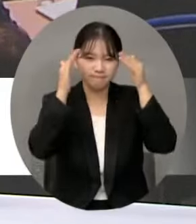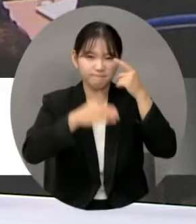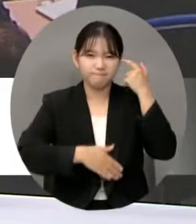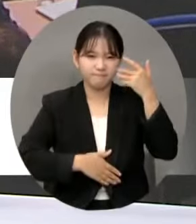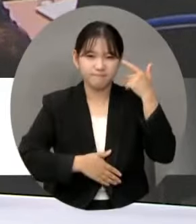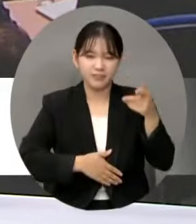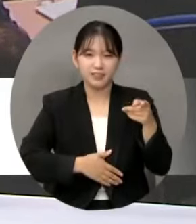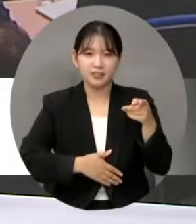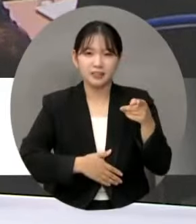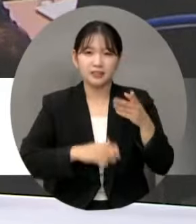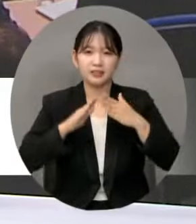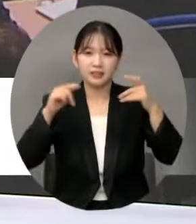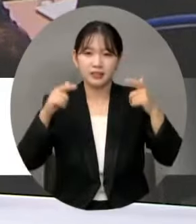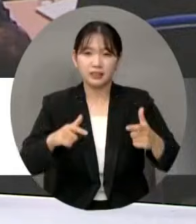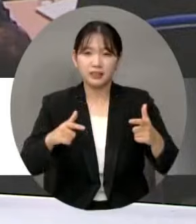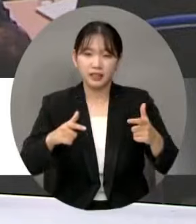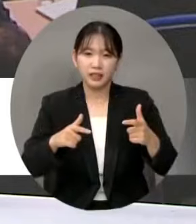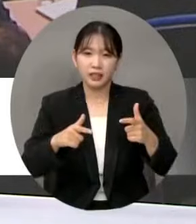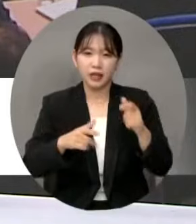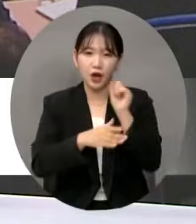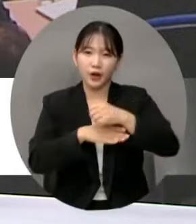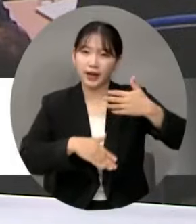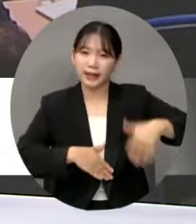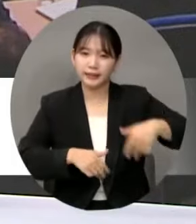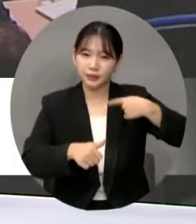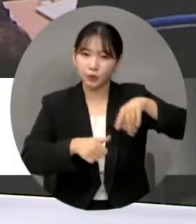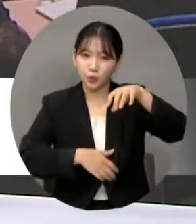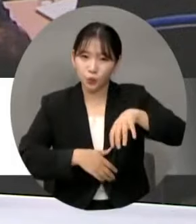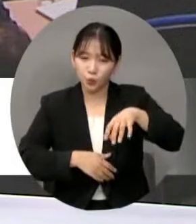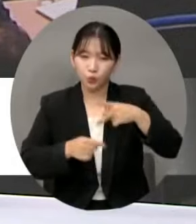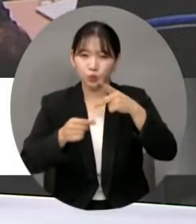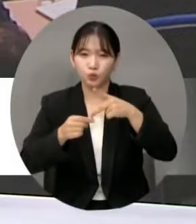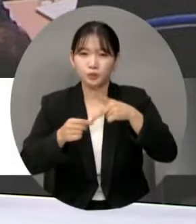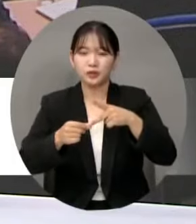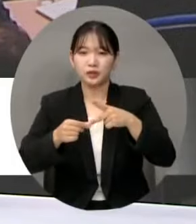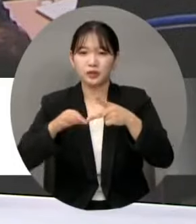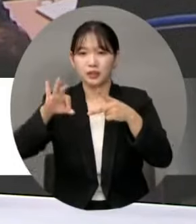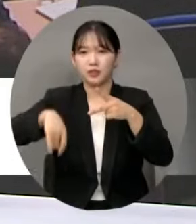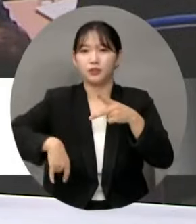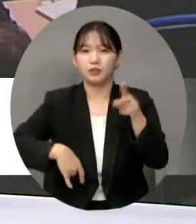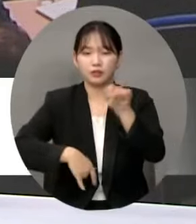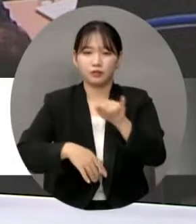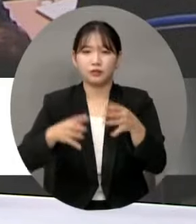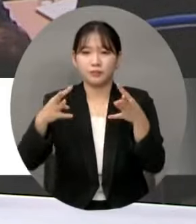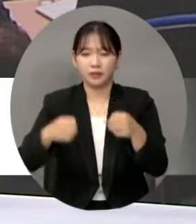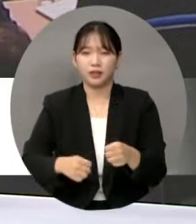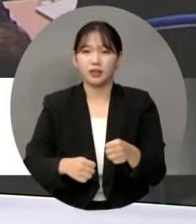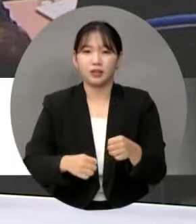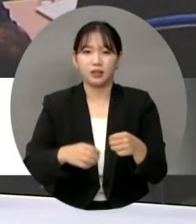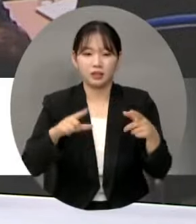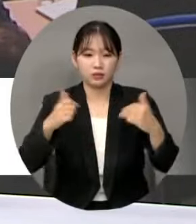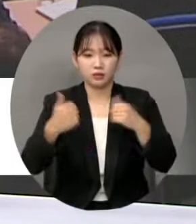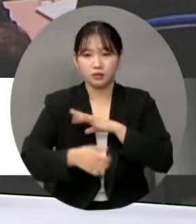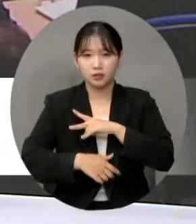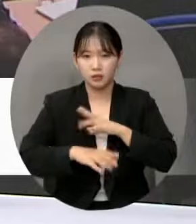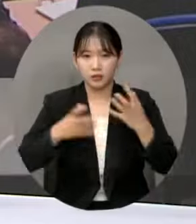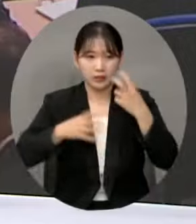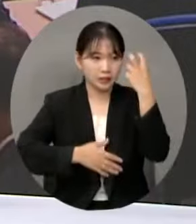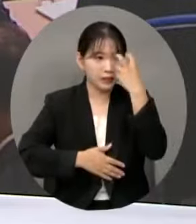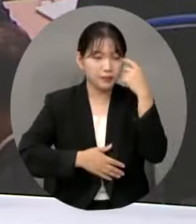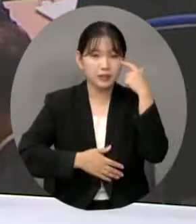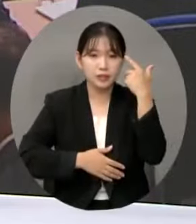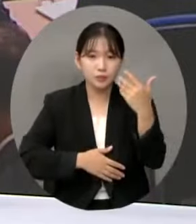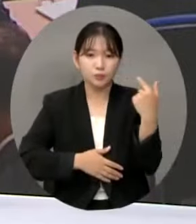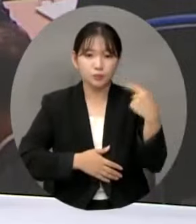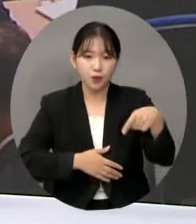질의했습니다. 전남의 미인가 교육시설이 전국에서 두 번째로 많은 것으로 나타났습니다. 지역 국회의원들의 국정감사